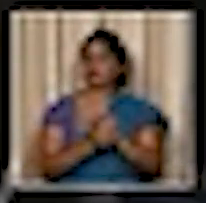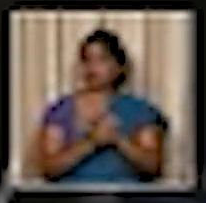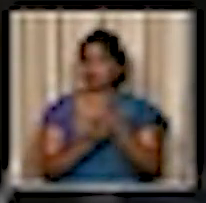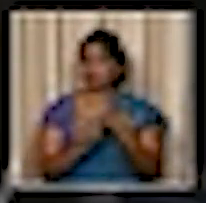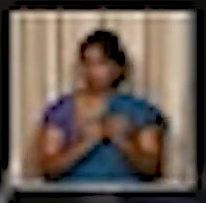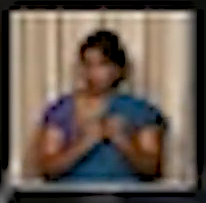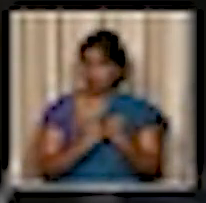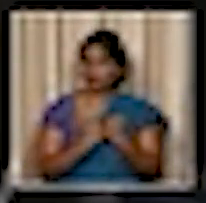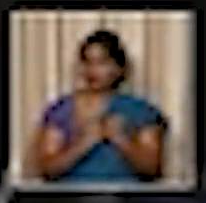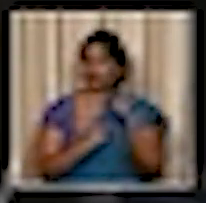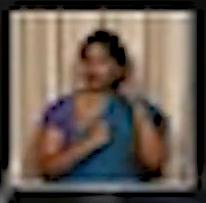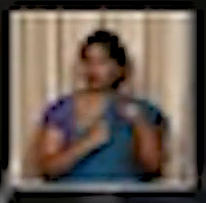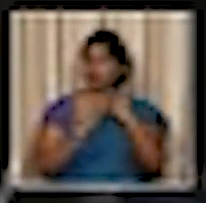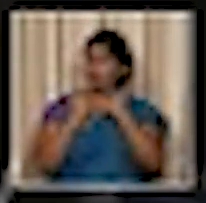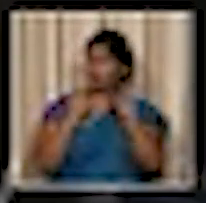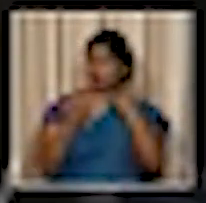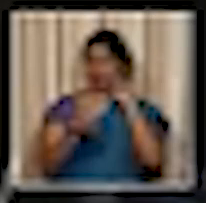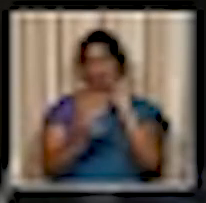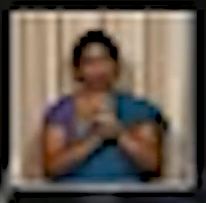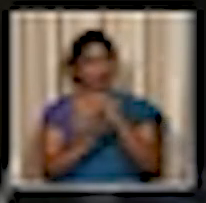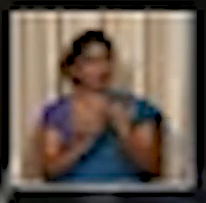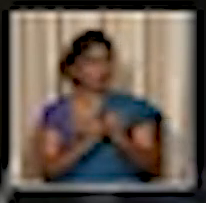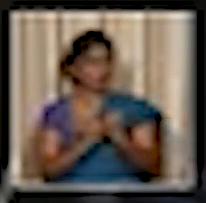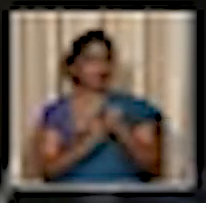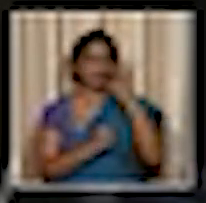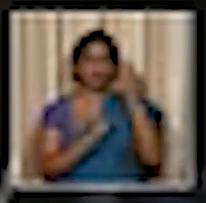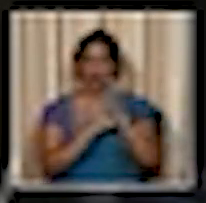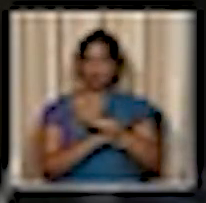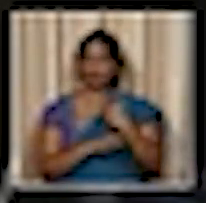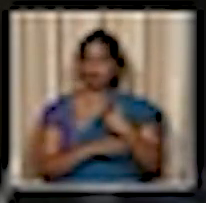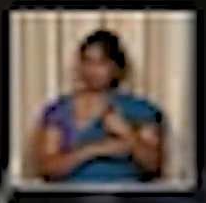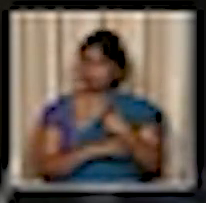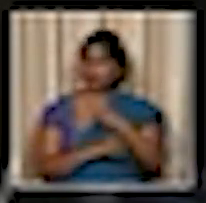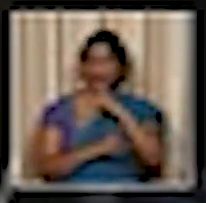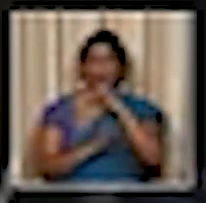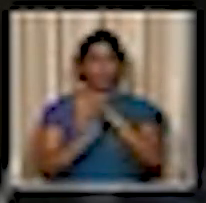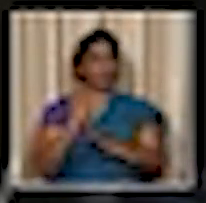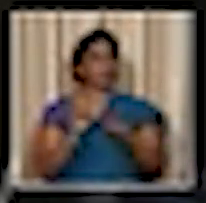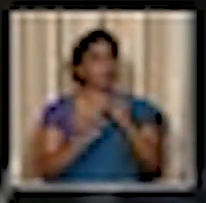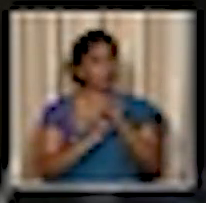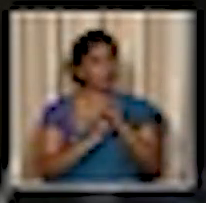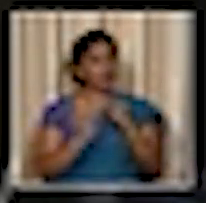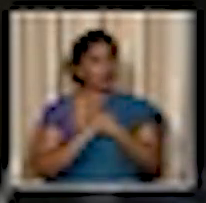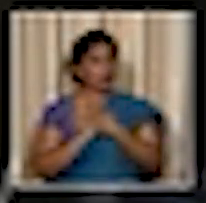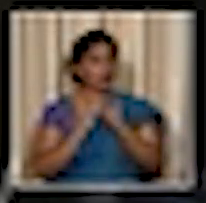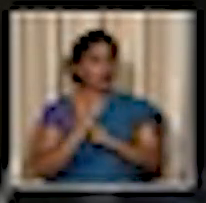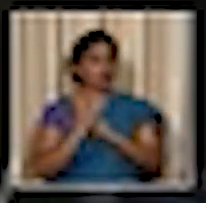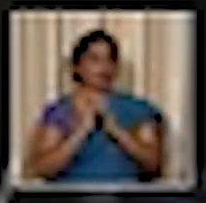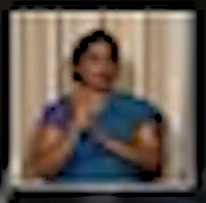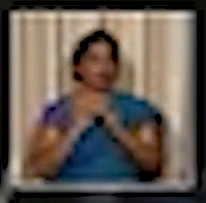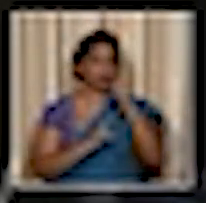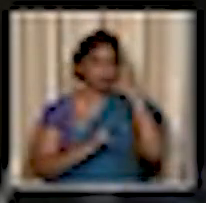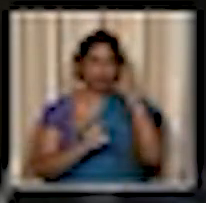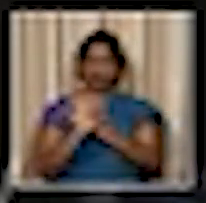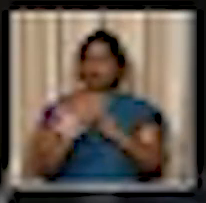නිසා, ඒගොල්ලන්ගේ අභිමානය රකින්න ඕන නිසා එදා මම අධිකරණ ඇමතිවරයා විදිහට ගරු ලක්ෂ්මන් කිරියල්ල මැතිතුමා දන්නව